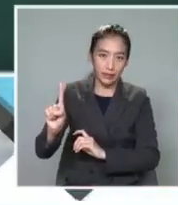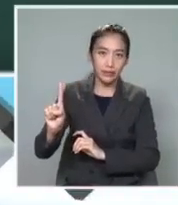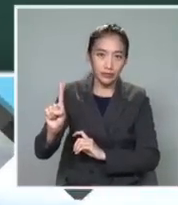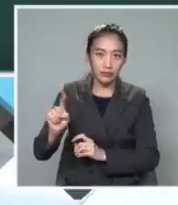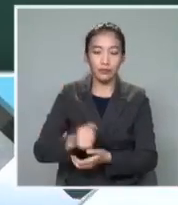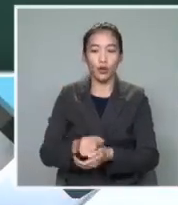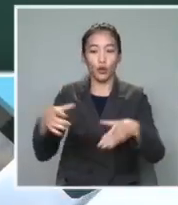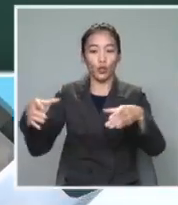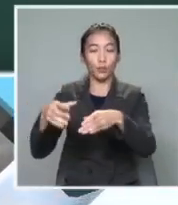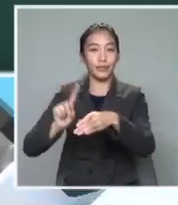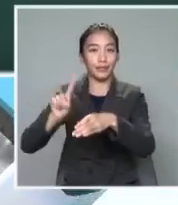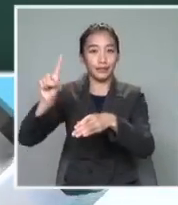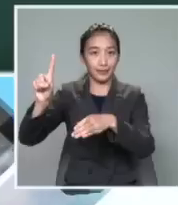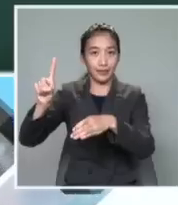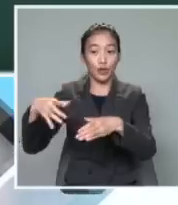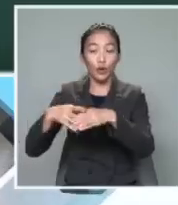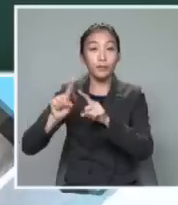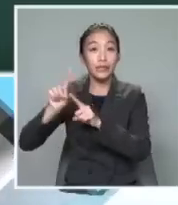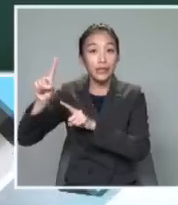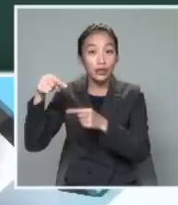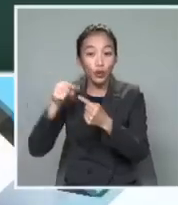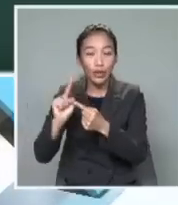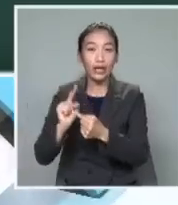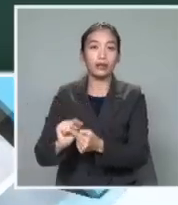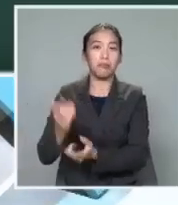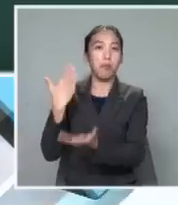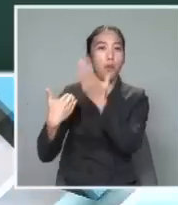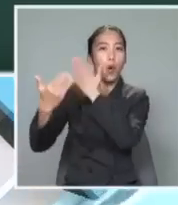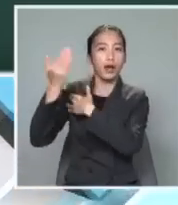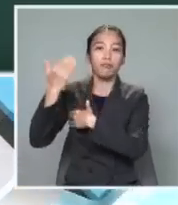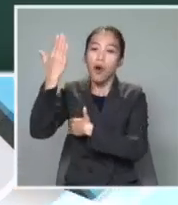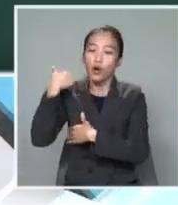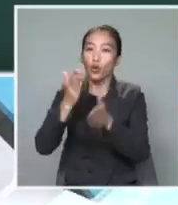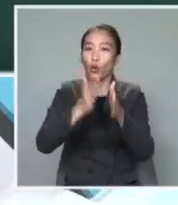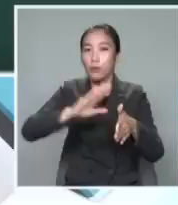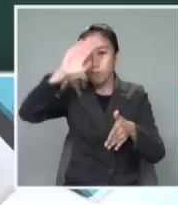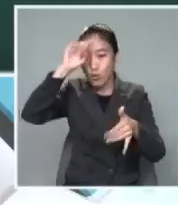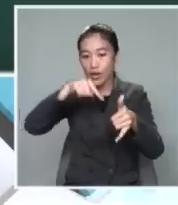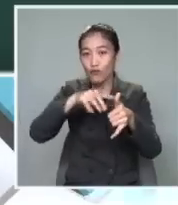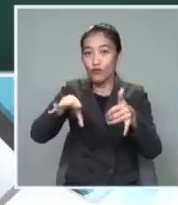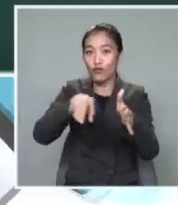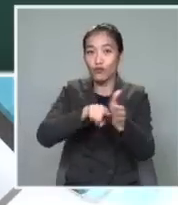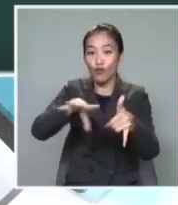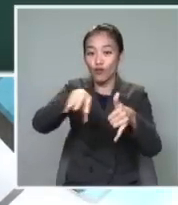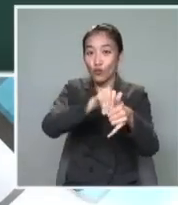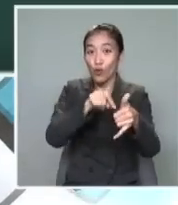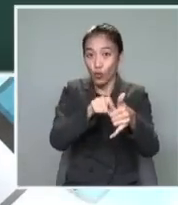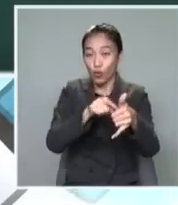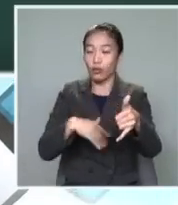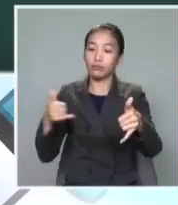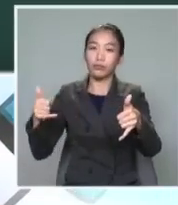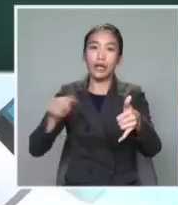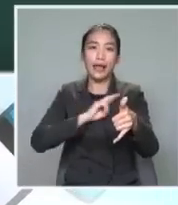ที่1นะครับก็คือผู้ป่วยที่มีประวัติสัมผัสกับผู้ป่วยหรือเกี่ยวข้องกับสถานที่ที่พบผู้ป่วยก่อนหน้านี้นะ